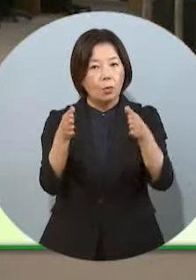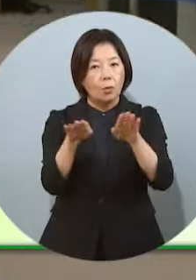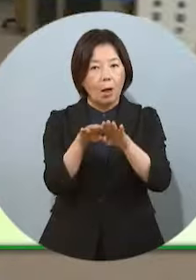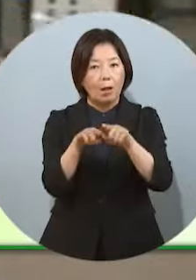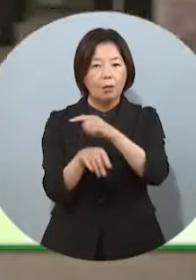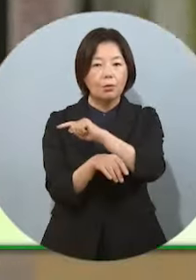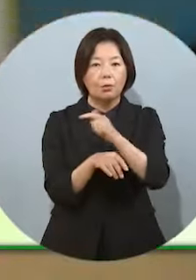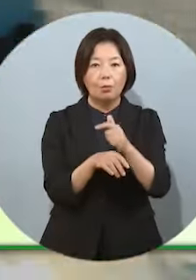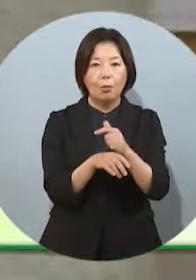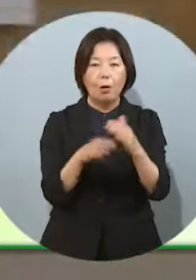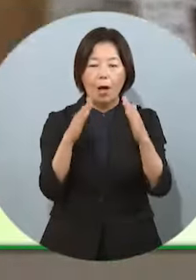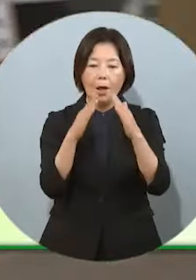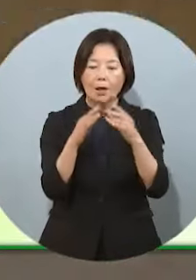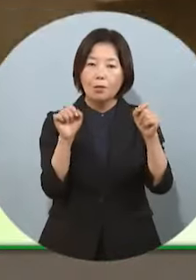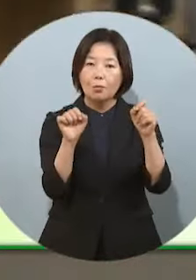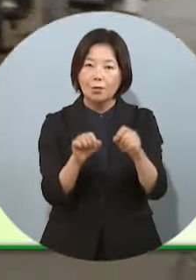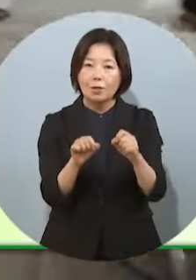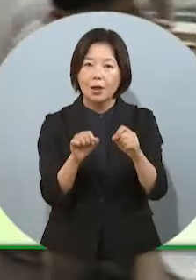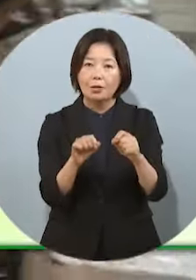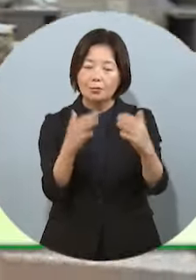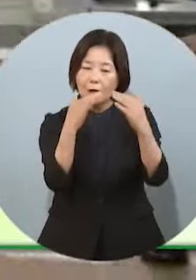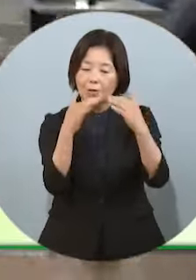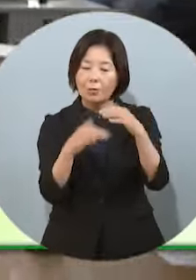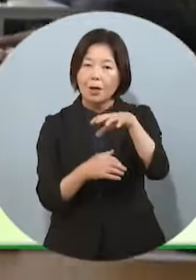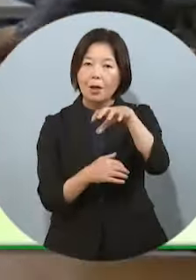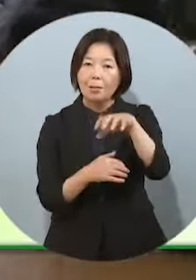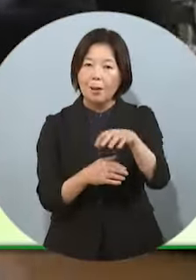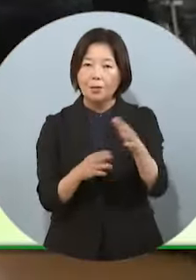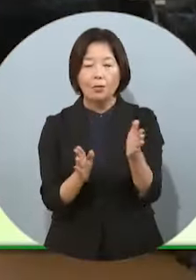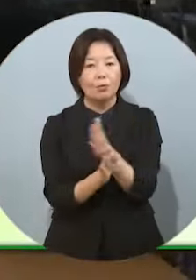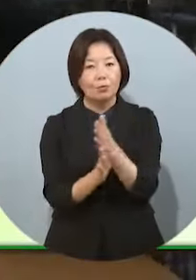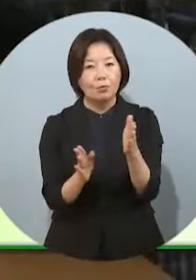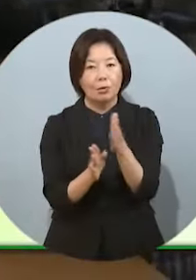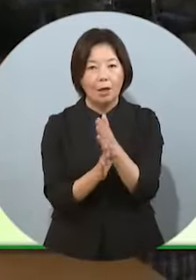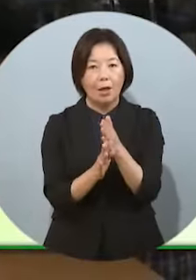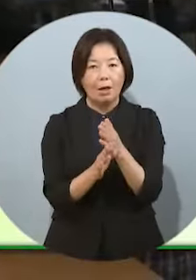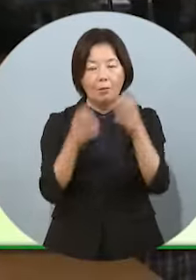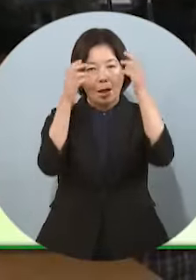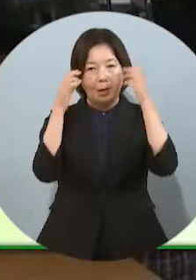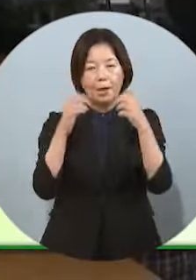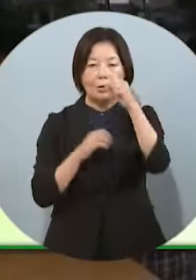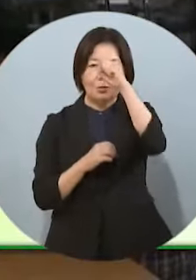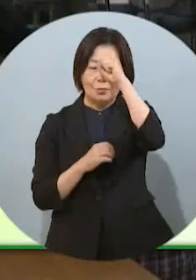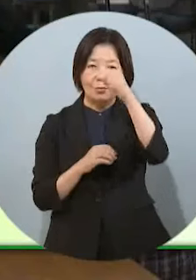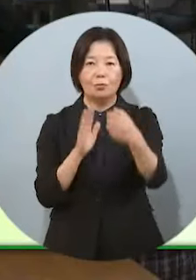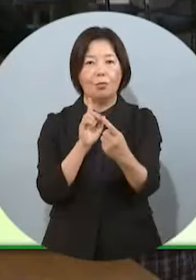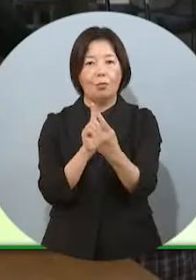近な涼しい場所で過ごすことは熱中症対策にもつながります。